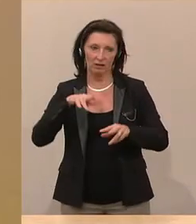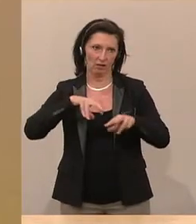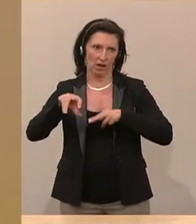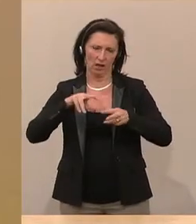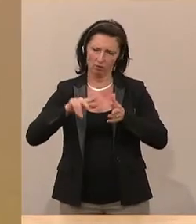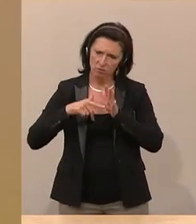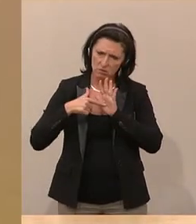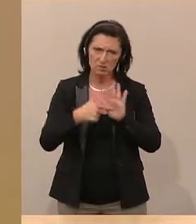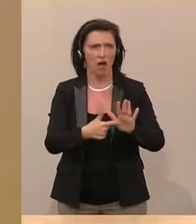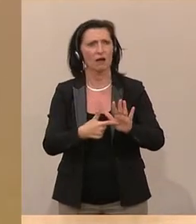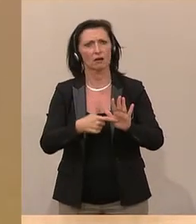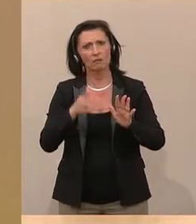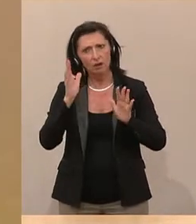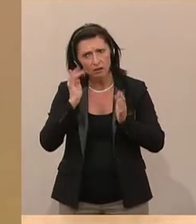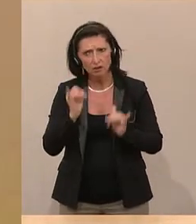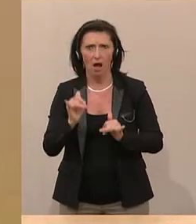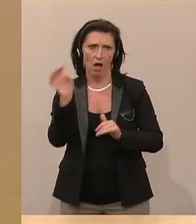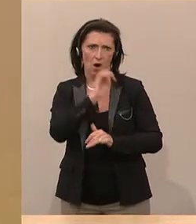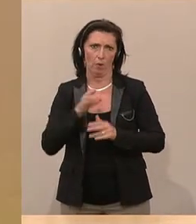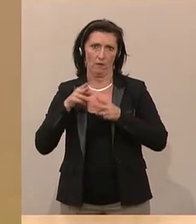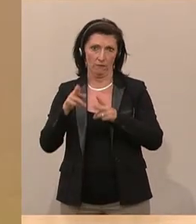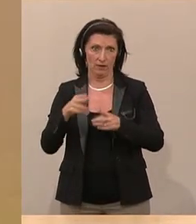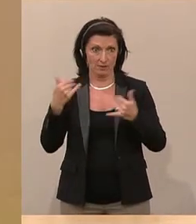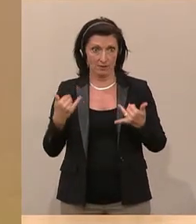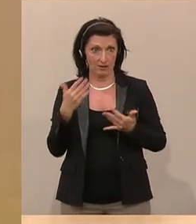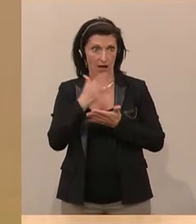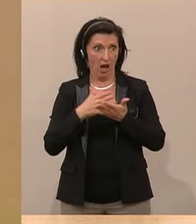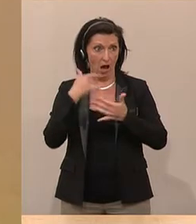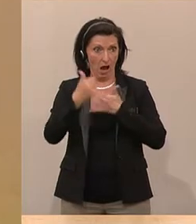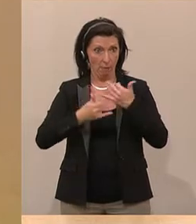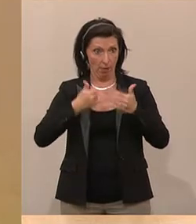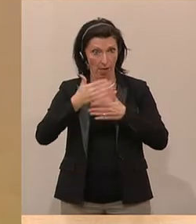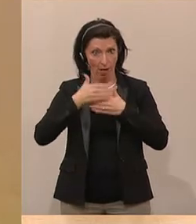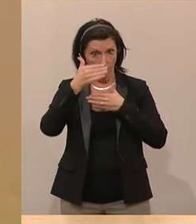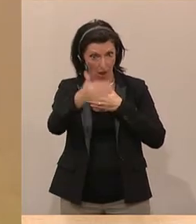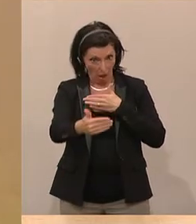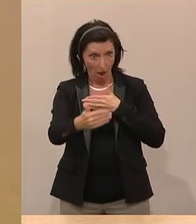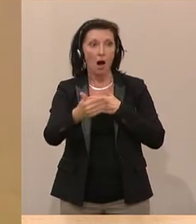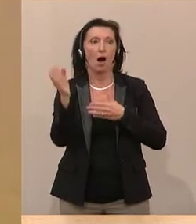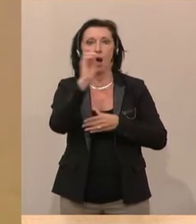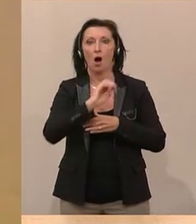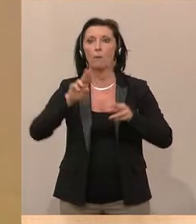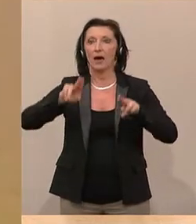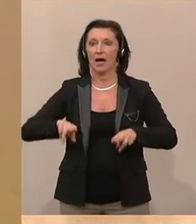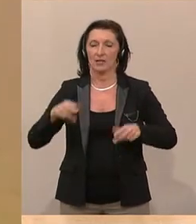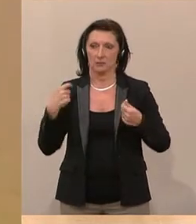Wirken, gerade jetzt im Halbjahr der europäischen Ratspräsidentschaft, ja, ich glaube das absolut, ja.